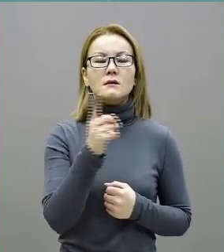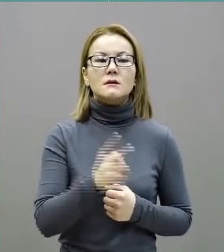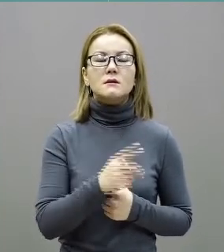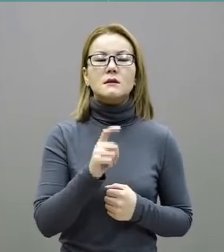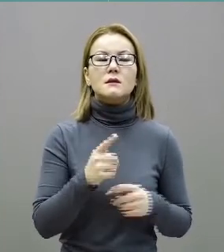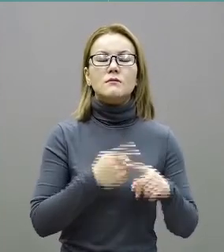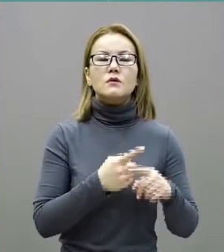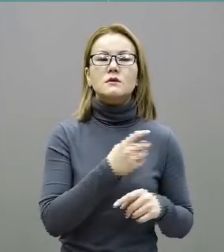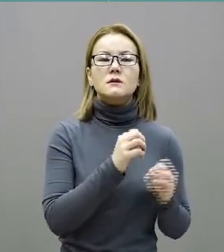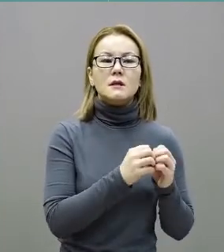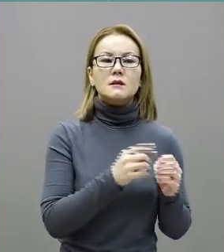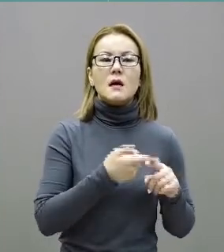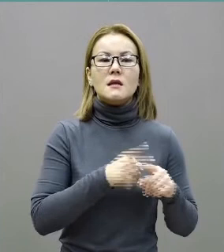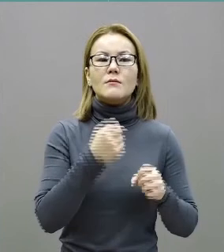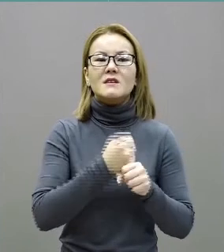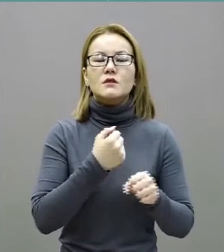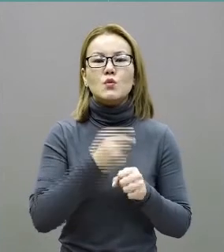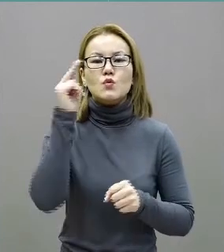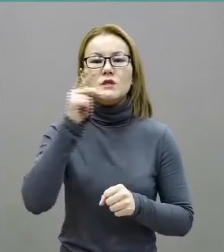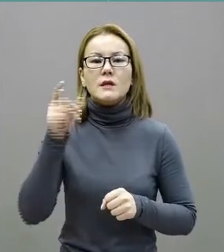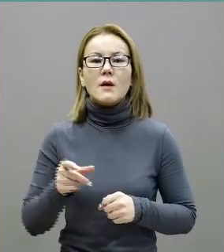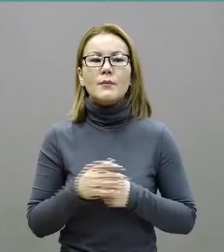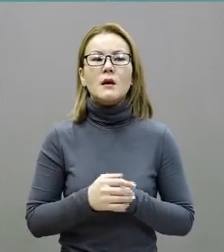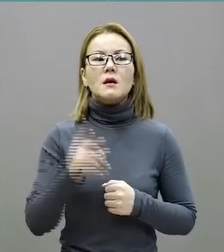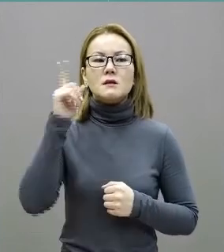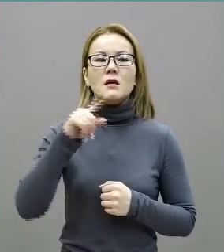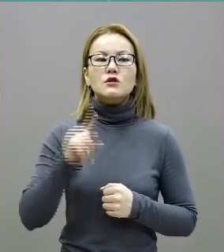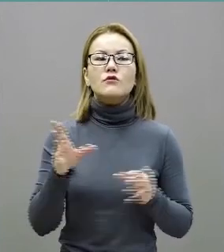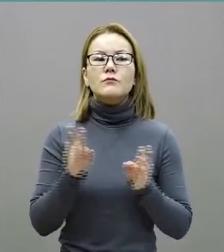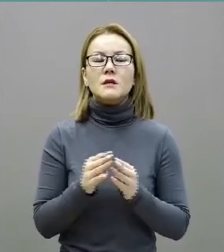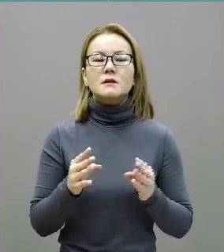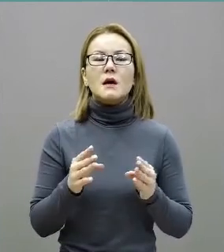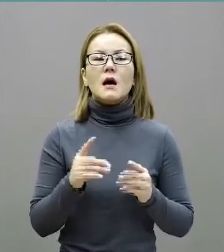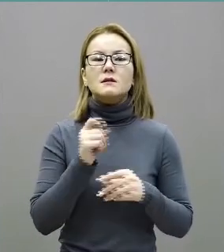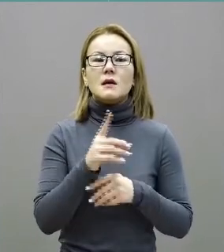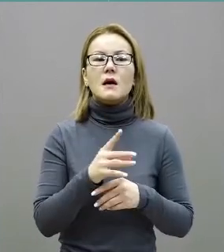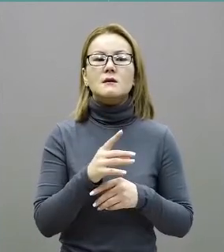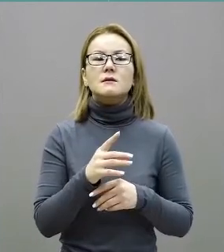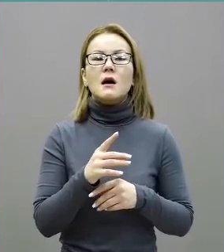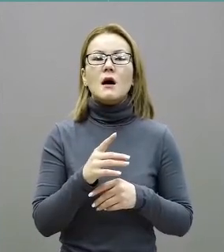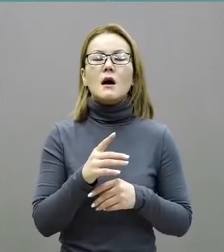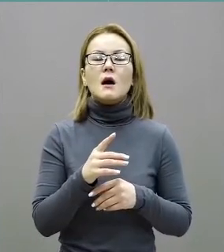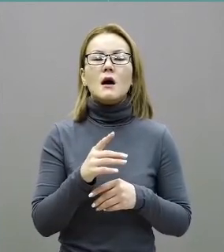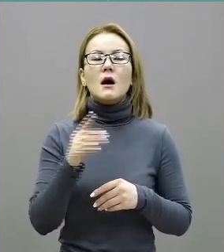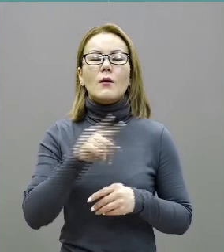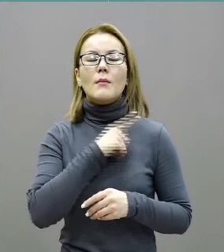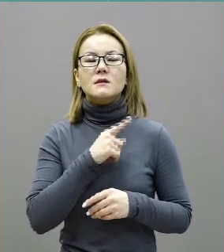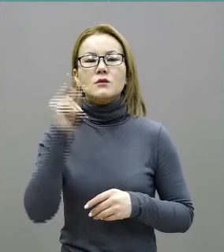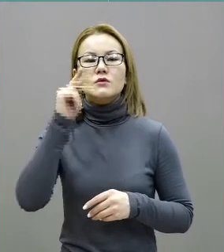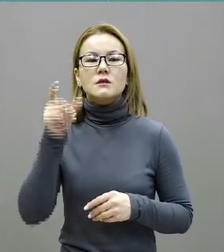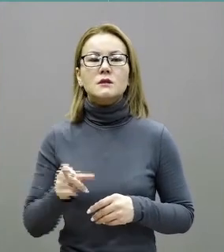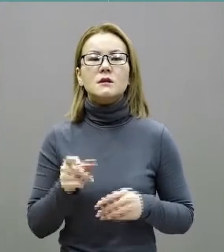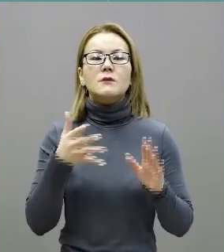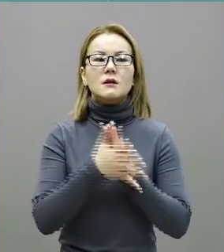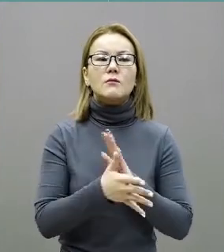производительность ученика зная что вместе этот заказ мастер и ученик выполняют за 12 дней составим